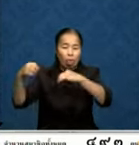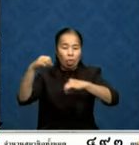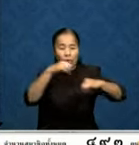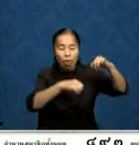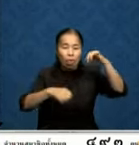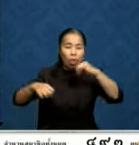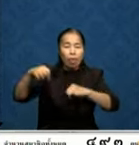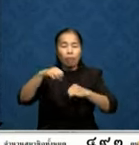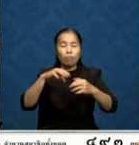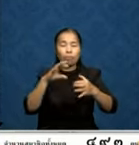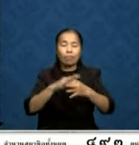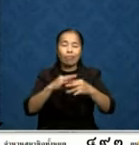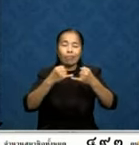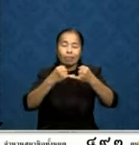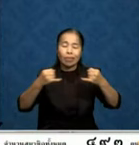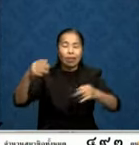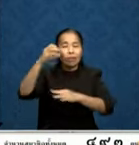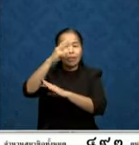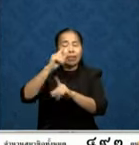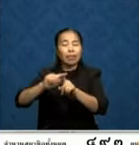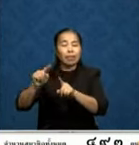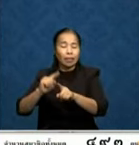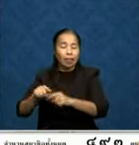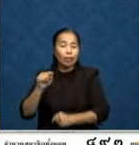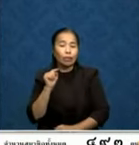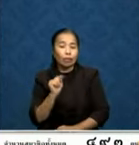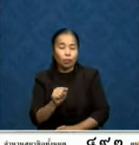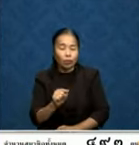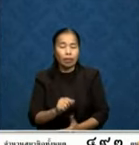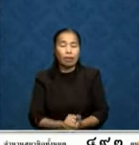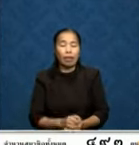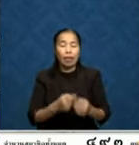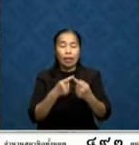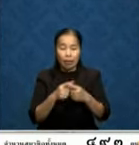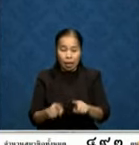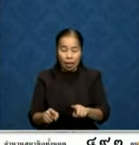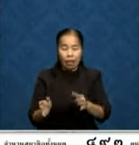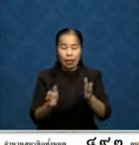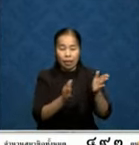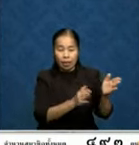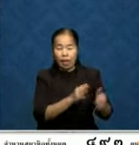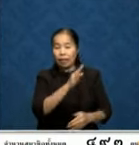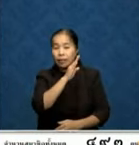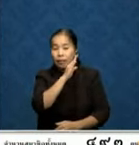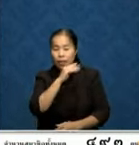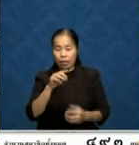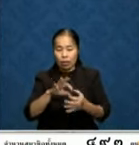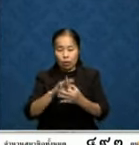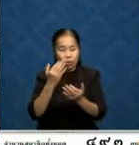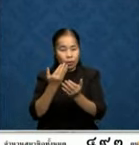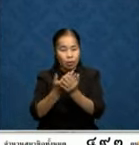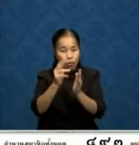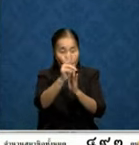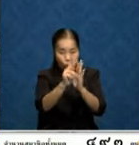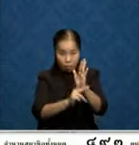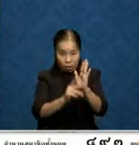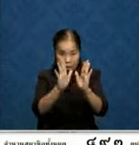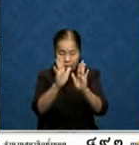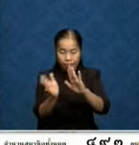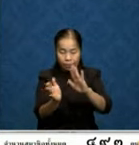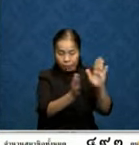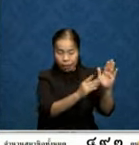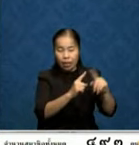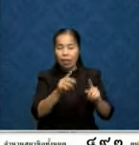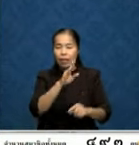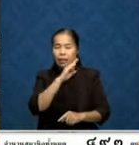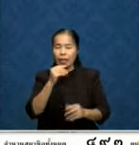ติดกันนะครับเพื่อหลีกเลี่ยงข้อกฎหมายตรงนี้แต่ในความเป็นจริงแล้วถ้าอันนี้คือต้นทุนของกฎหมายถ้าเกิดว่า